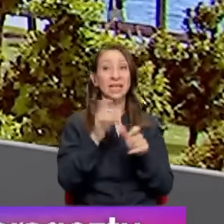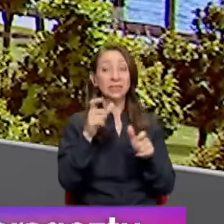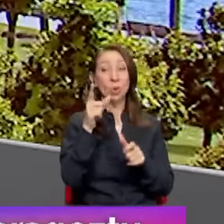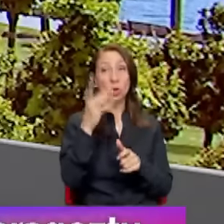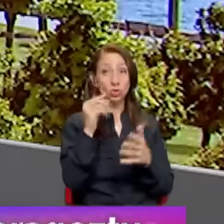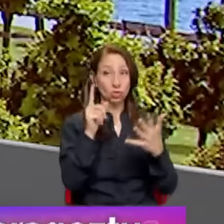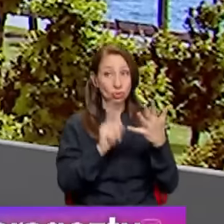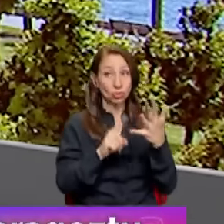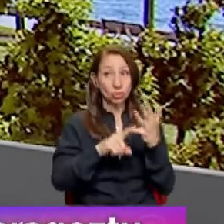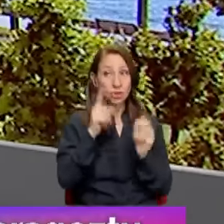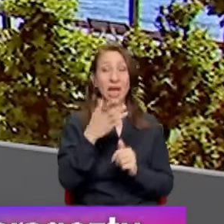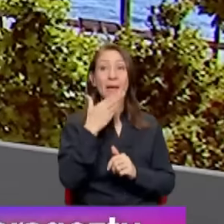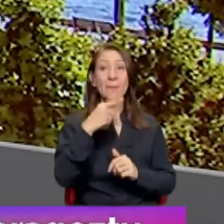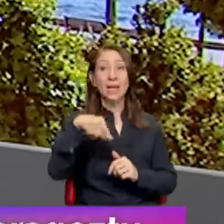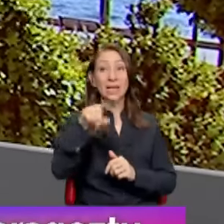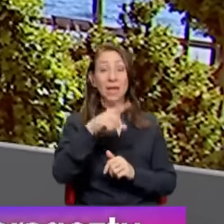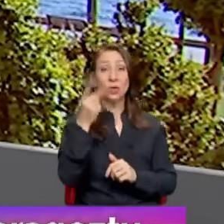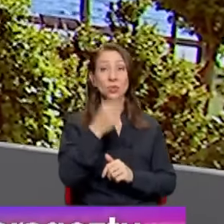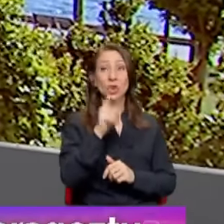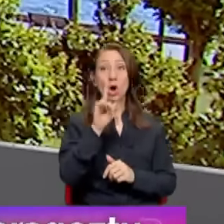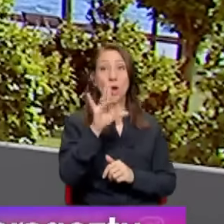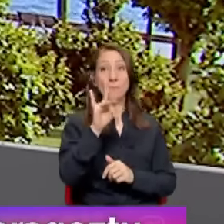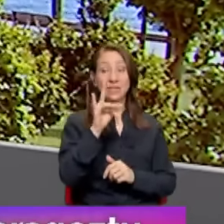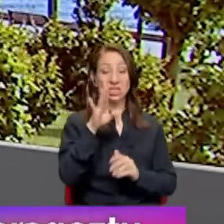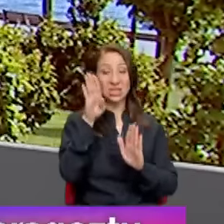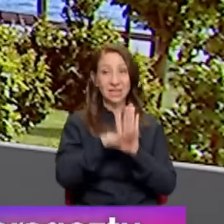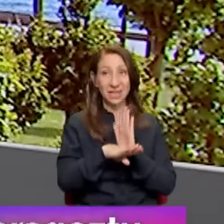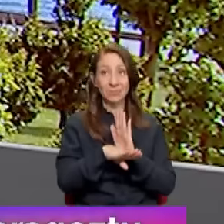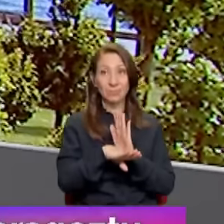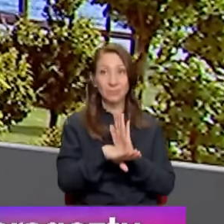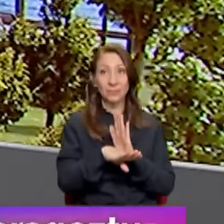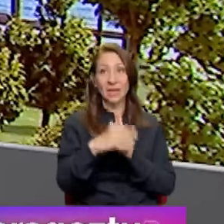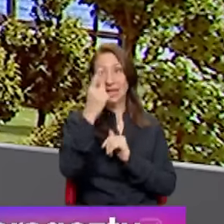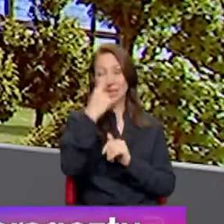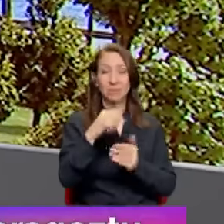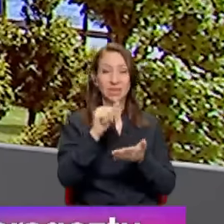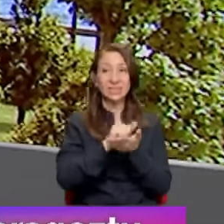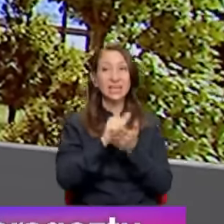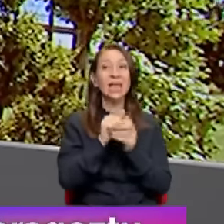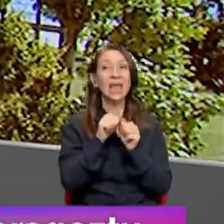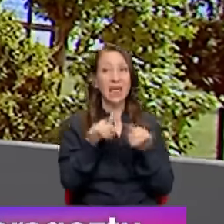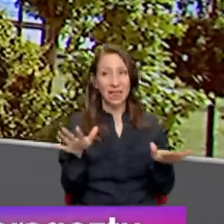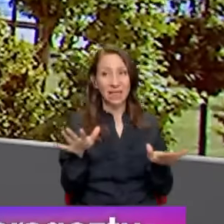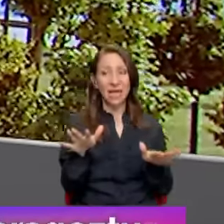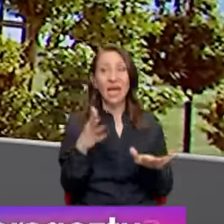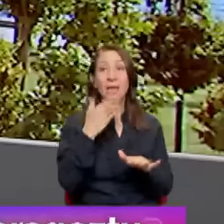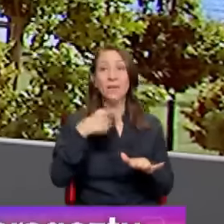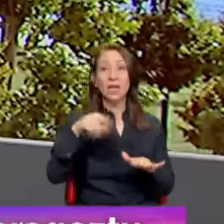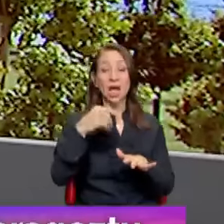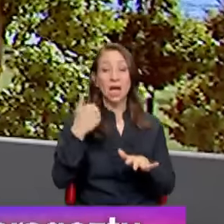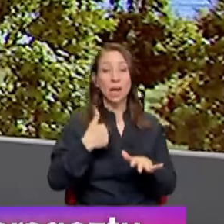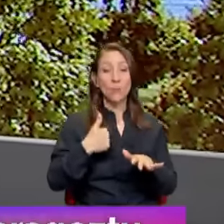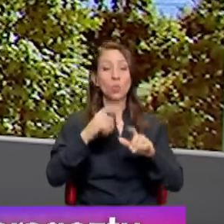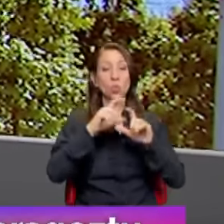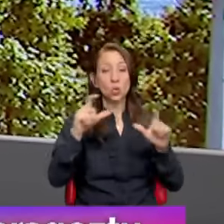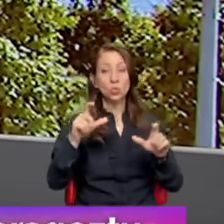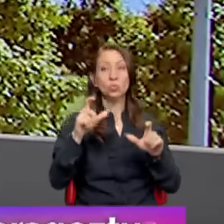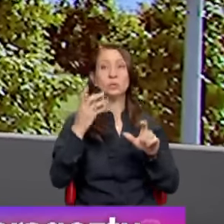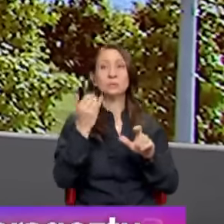o olsun emekliye % 115 indirim resmi gazetede yayınlandı emeklilere kamu kurum ve